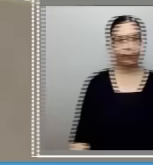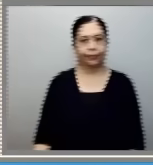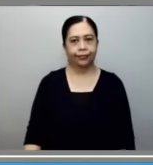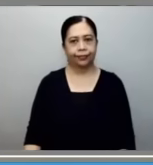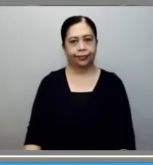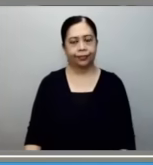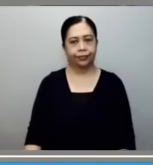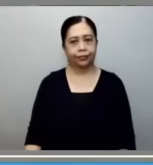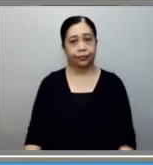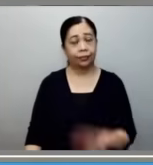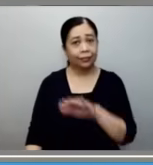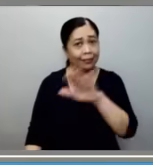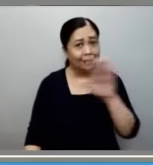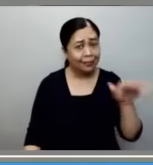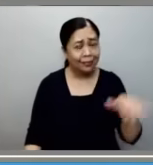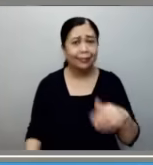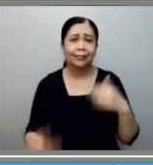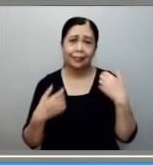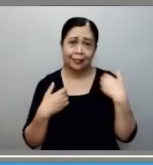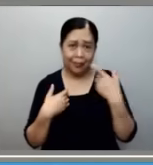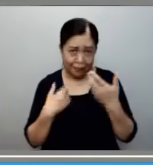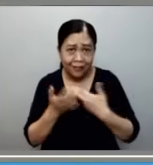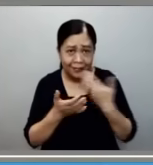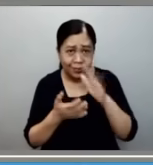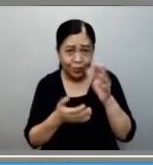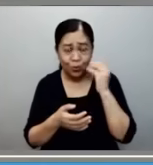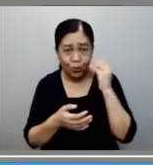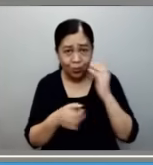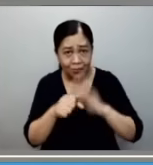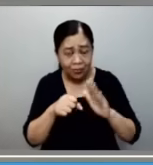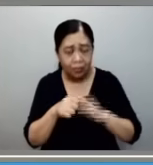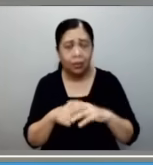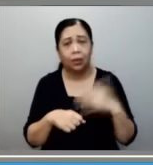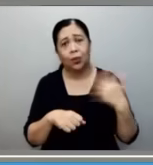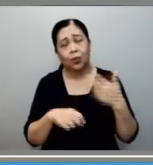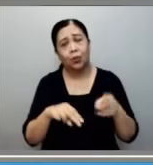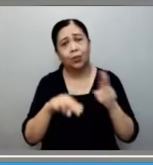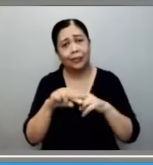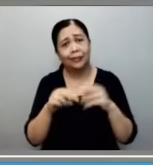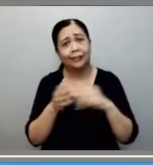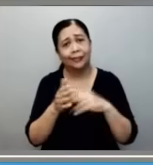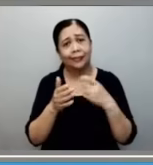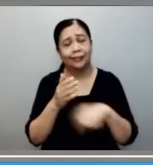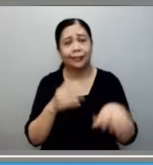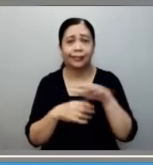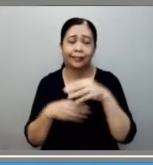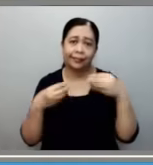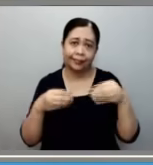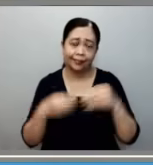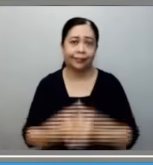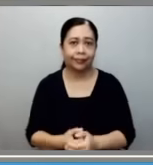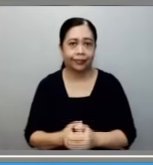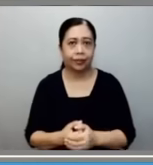mga kapitbahay, naku, may bigas pa ba kayo sa bahay? Pataas pa rin po ang presyo niyan sa ilang palengke. Sa Bloom and